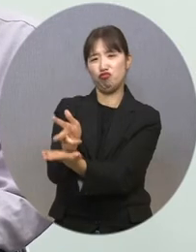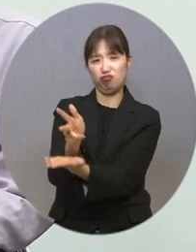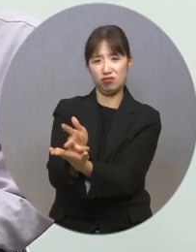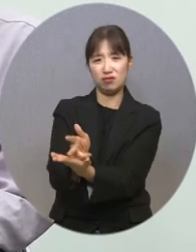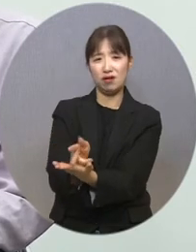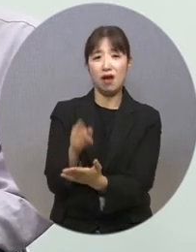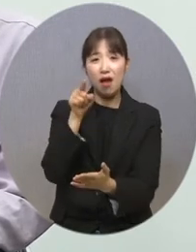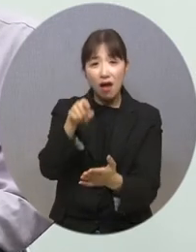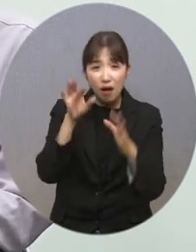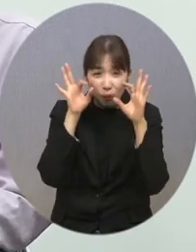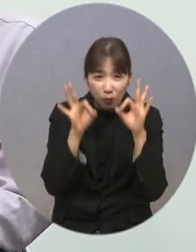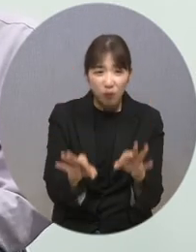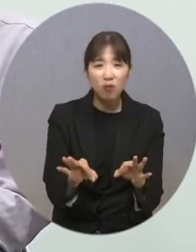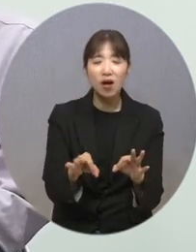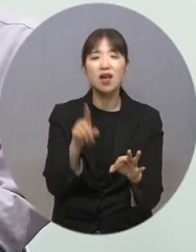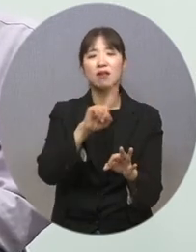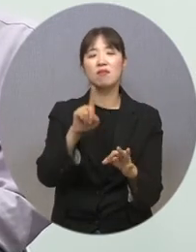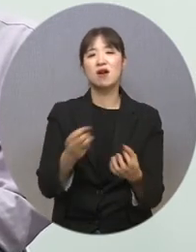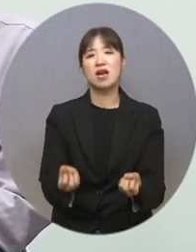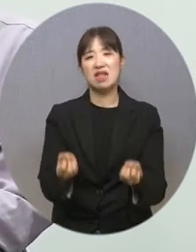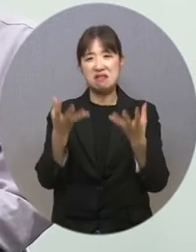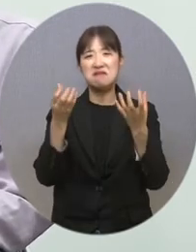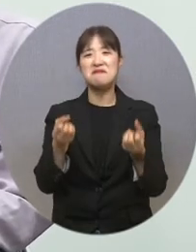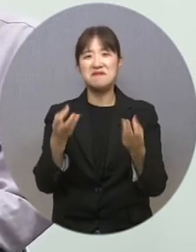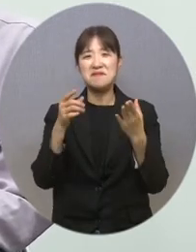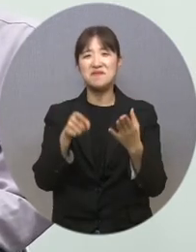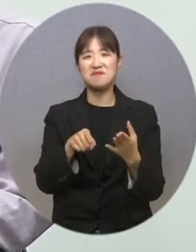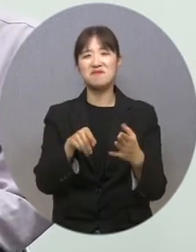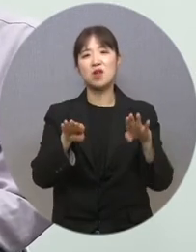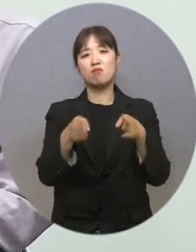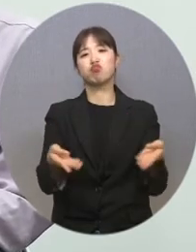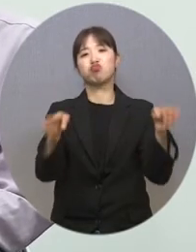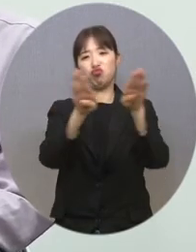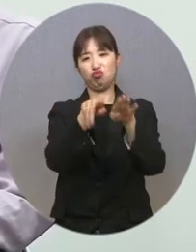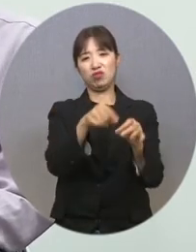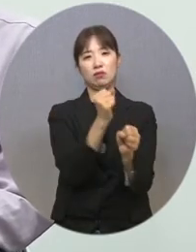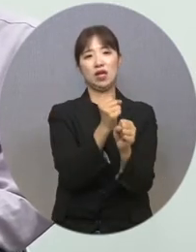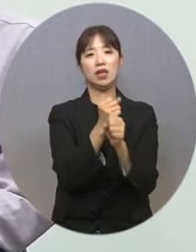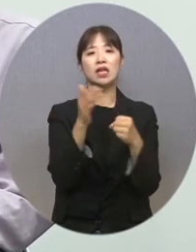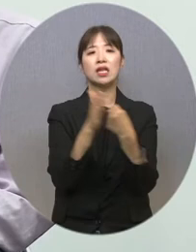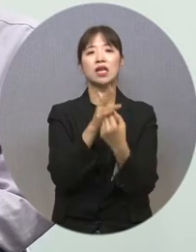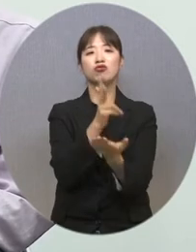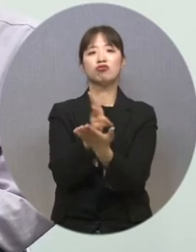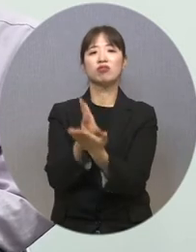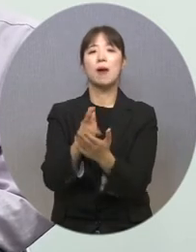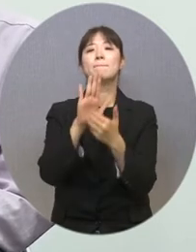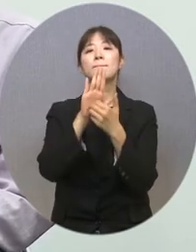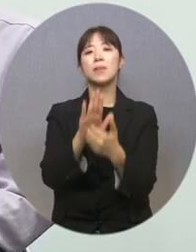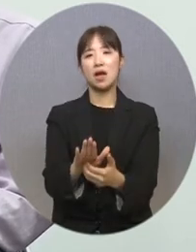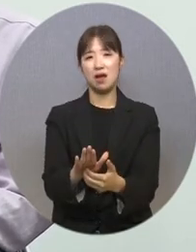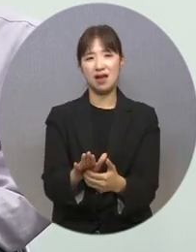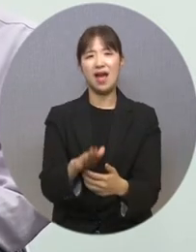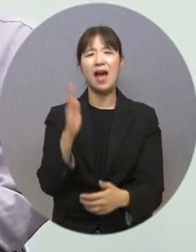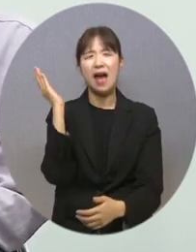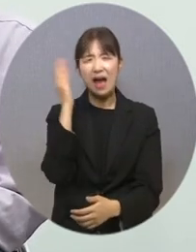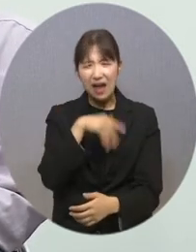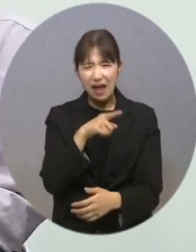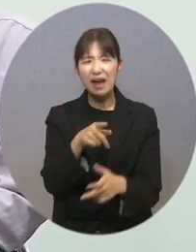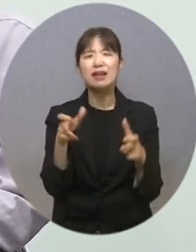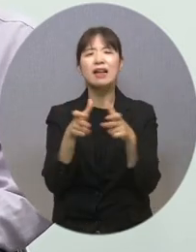가서 보니까 그 이벤트 부스 를 설치를 해 놓는다고 7 찾아뵐 담아 가락에 도대체 저게 또 해 답해 냈군요